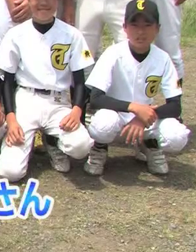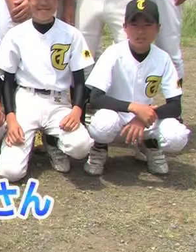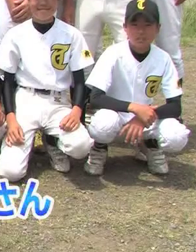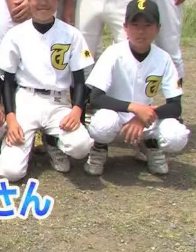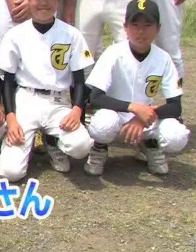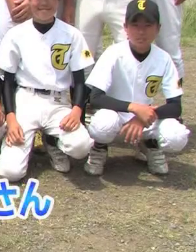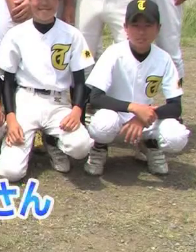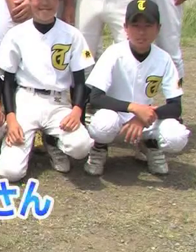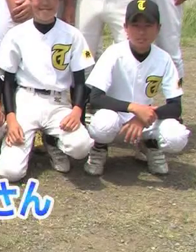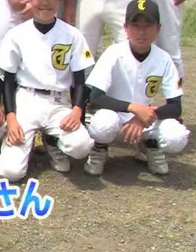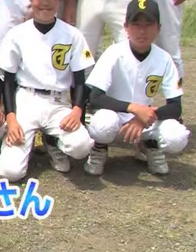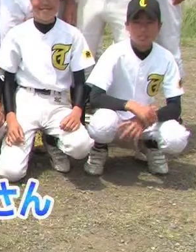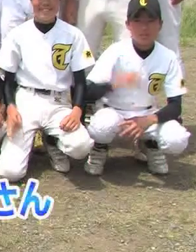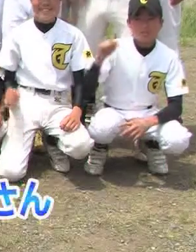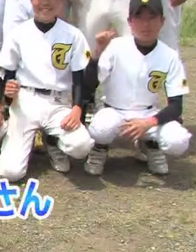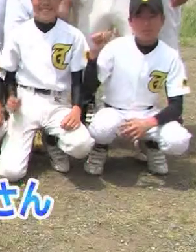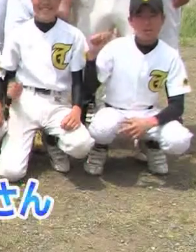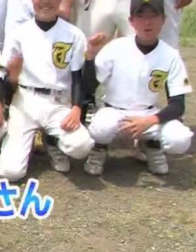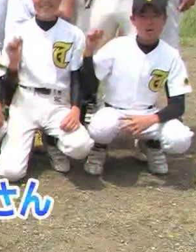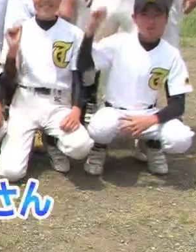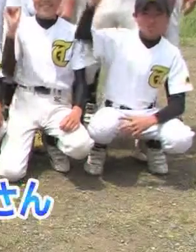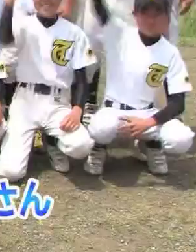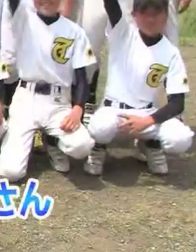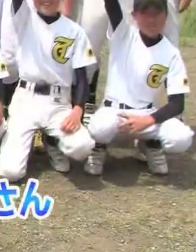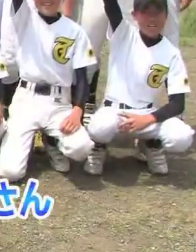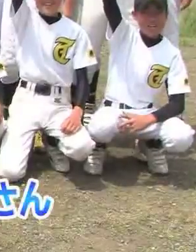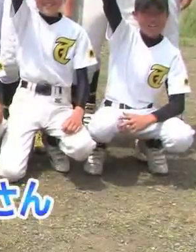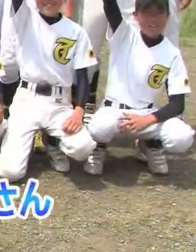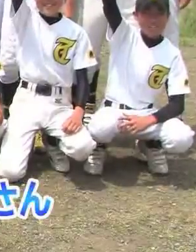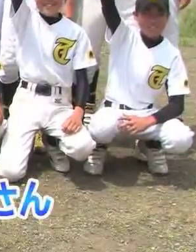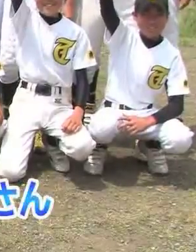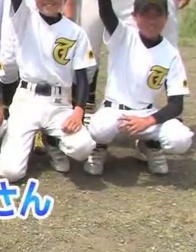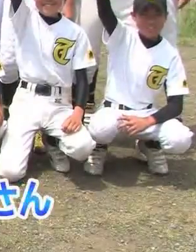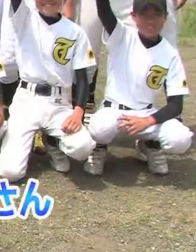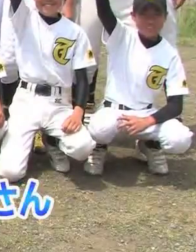好き、せーの、 まるごとフジ。